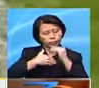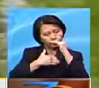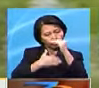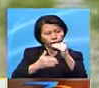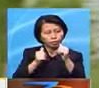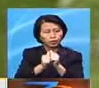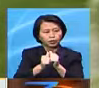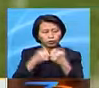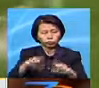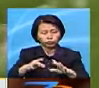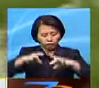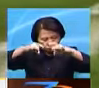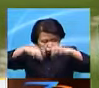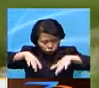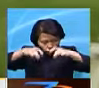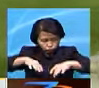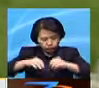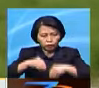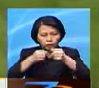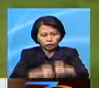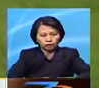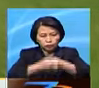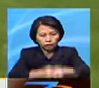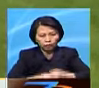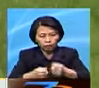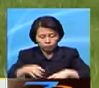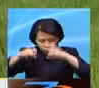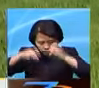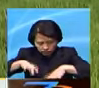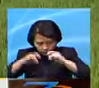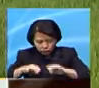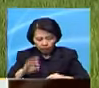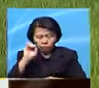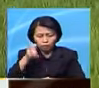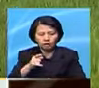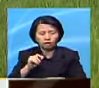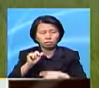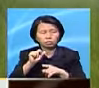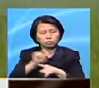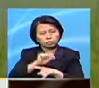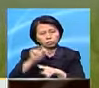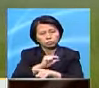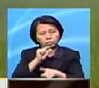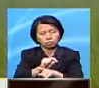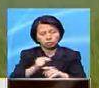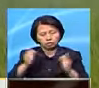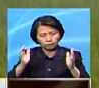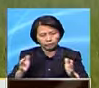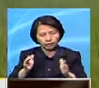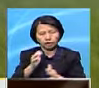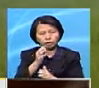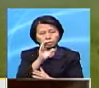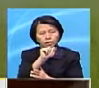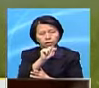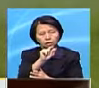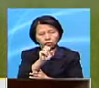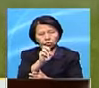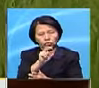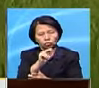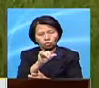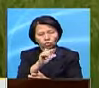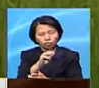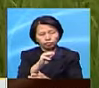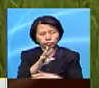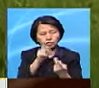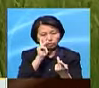benda-benda ini telah diuji ditanam difel test di kawasan sawah dengan menggunakan pakej agronomi yang sesuai